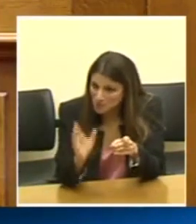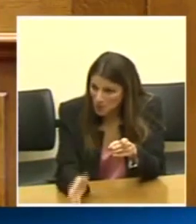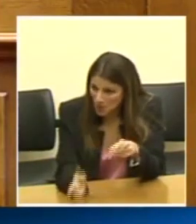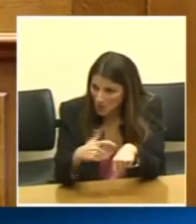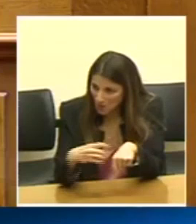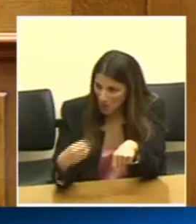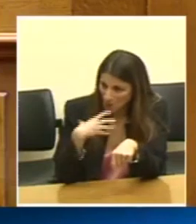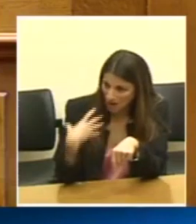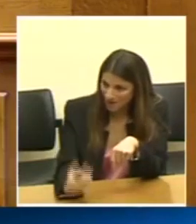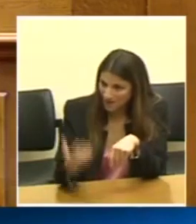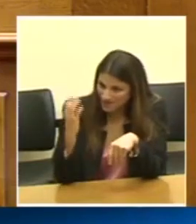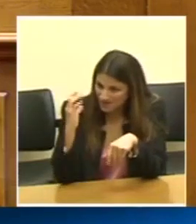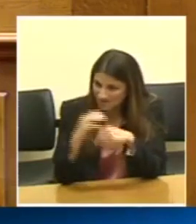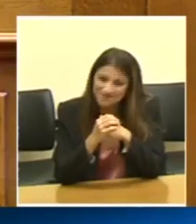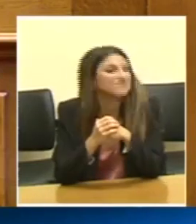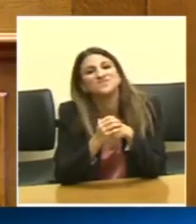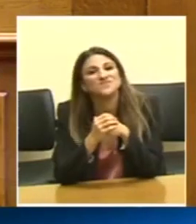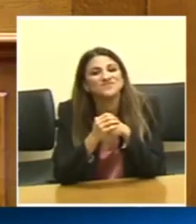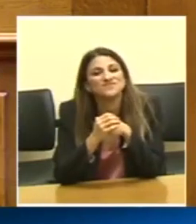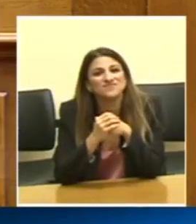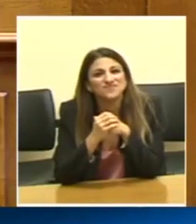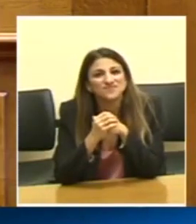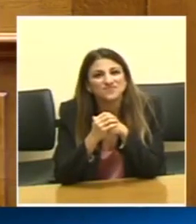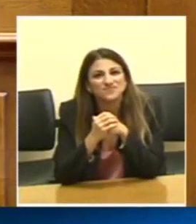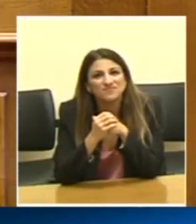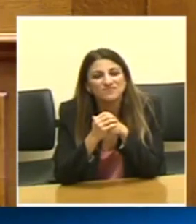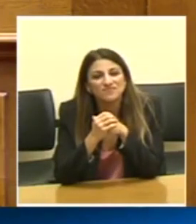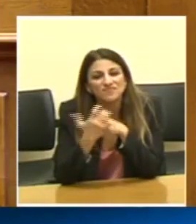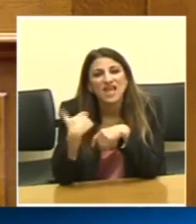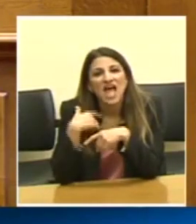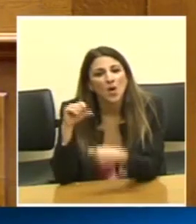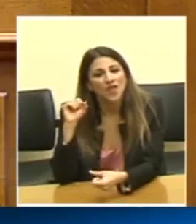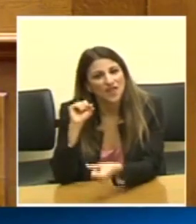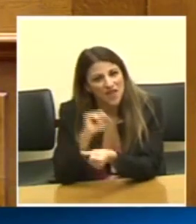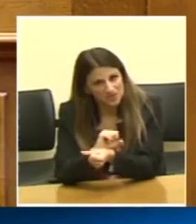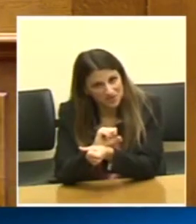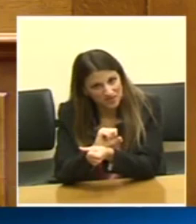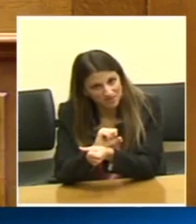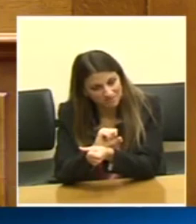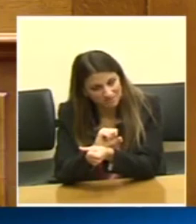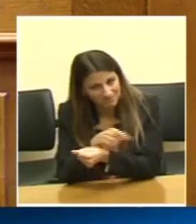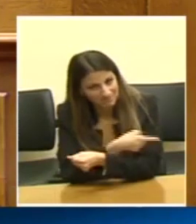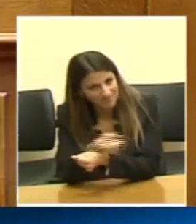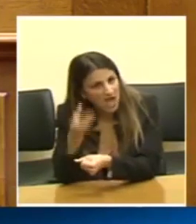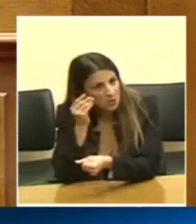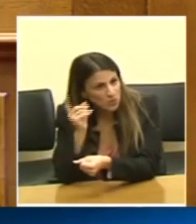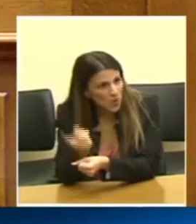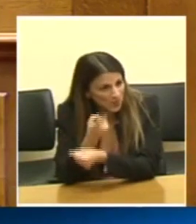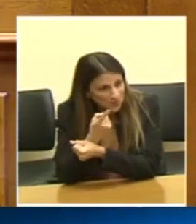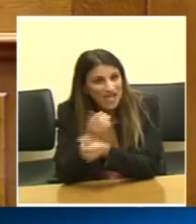Αφήστε μου να τελειώσω. Θα υποβάλλετε τι και θα διαβάσει ο Υπουργός. Και υπόσχομαι έναντι όλων των συναδέλφων.